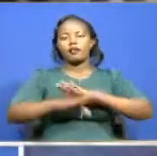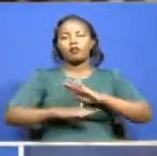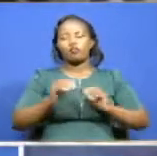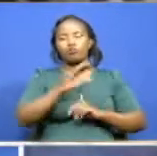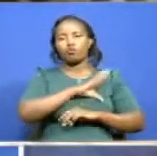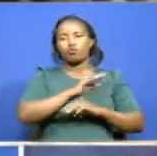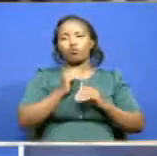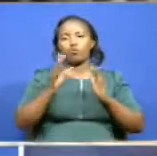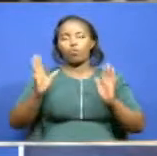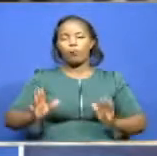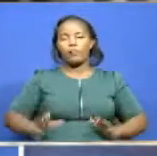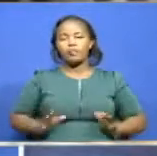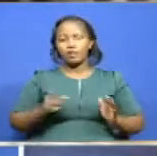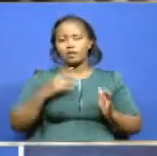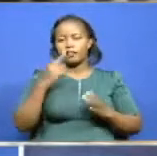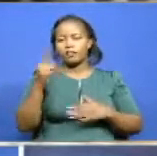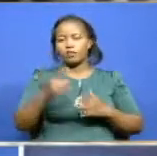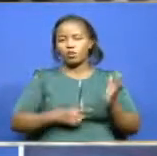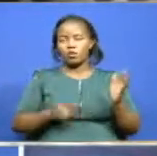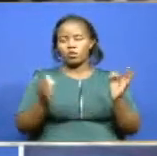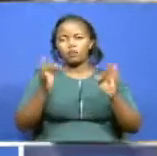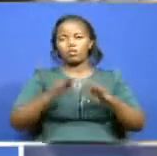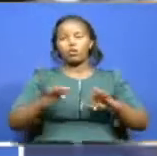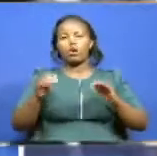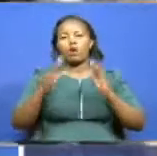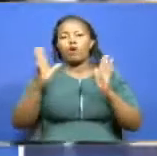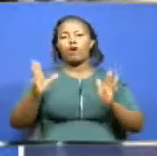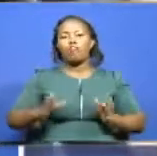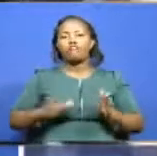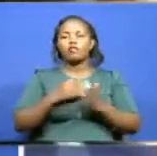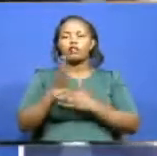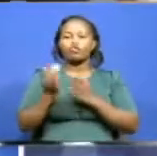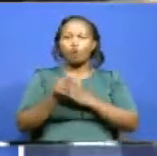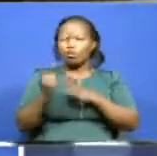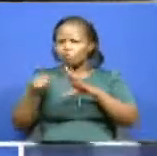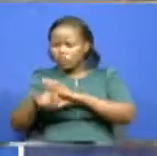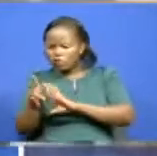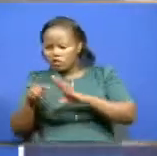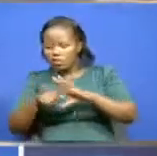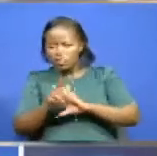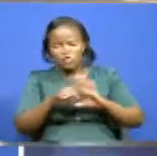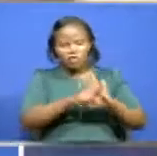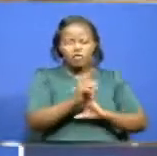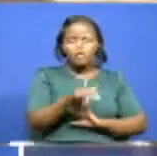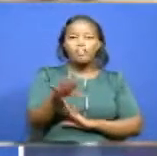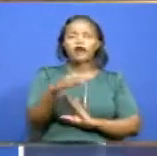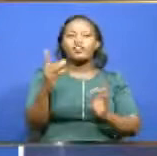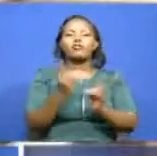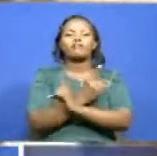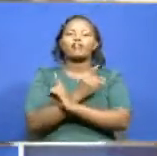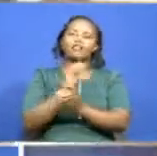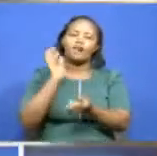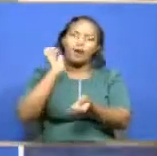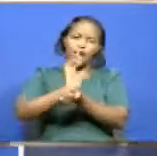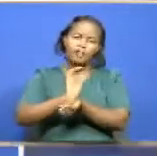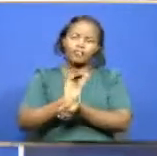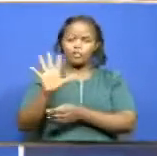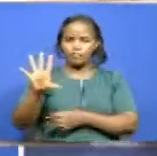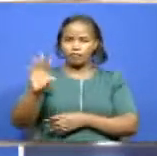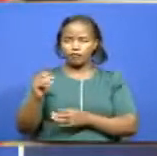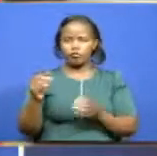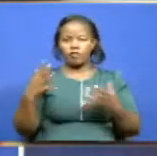hiyo Esther Mwamure, maafisa hao walivamia sehemu tofauti mjini humo ambapo waliwakamata watu